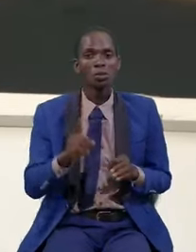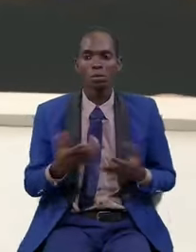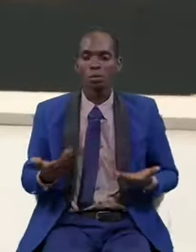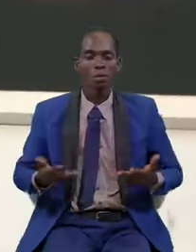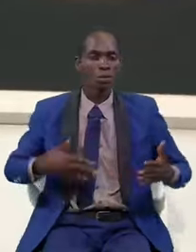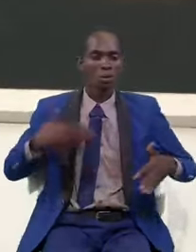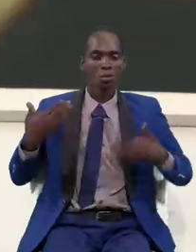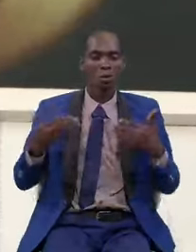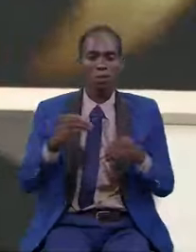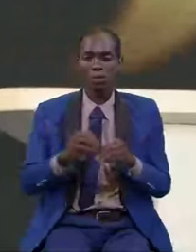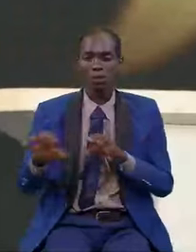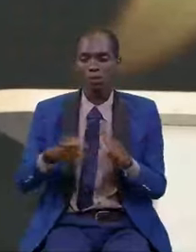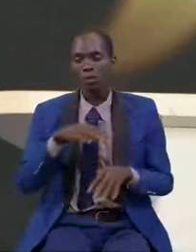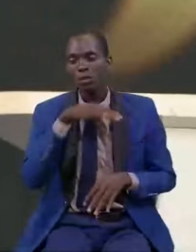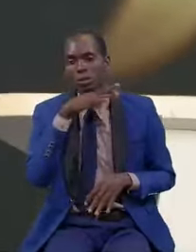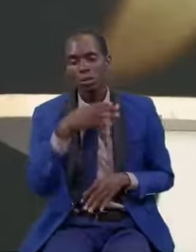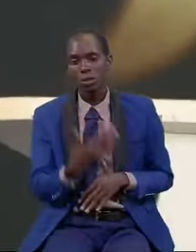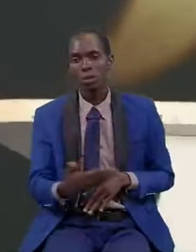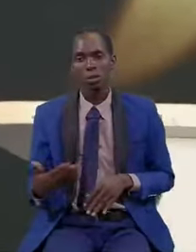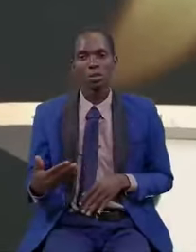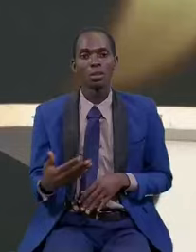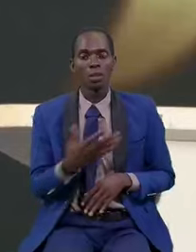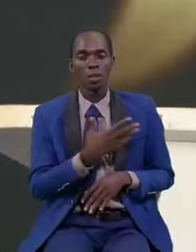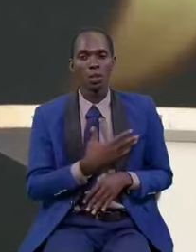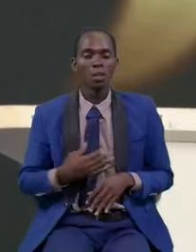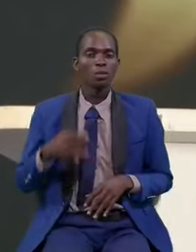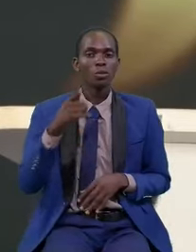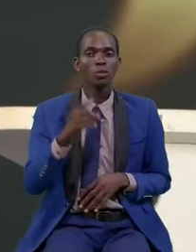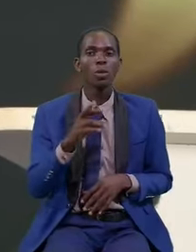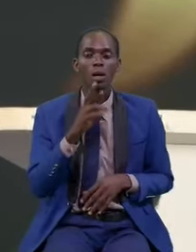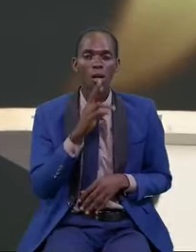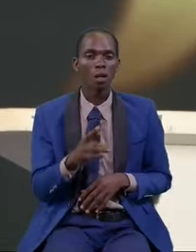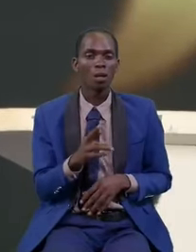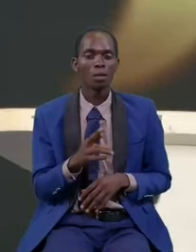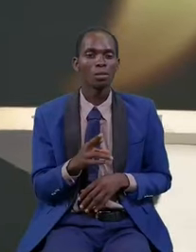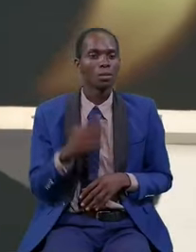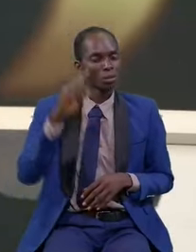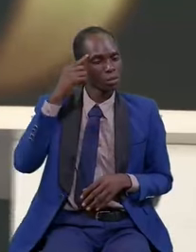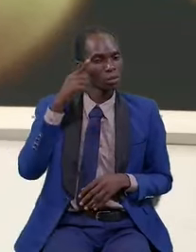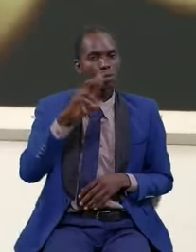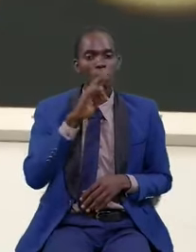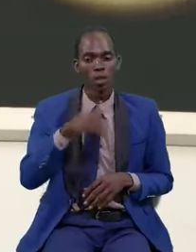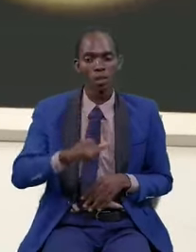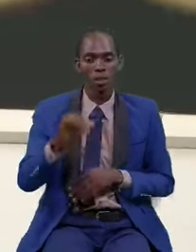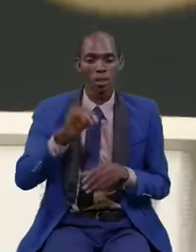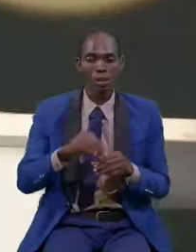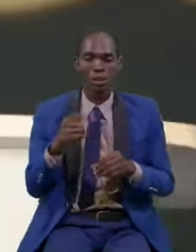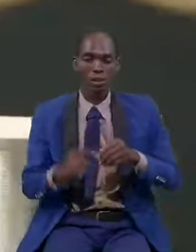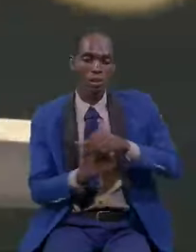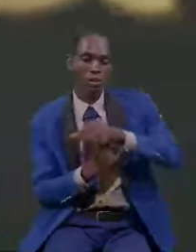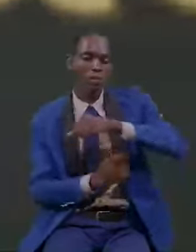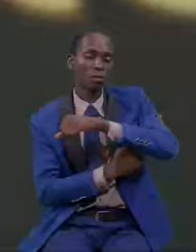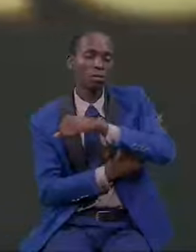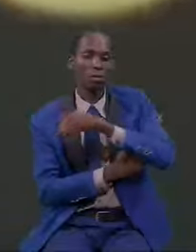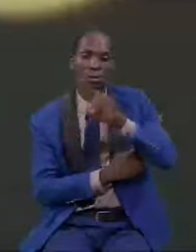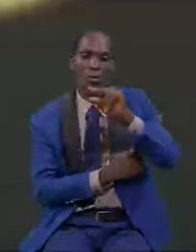l'iniquité et vous vous vantez être sur le fondement, vous serez